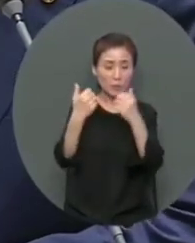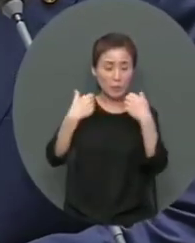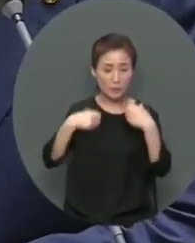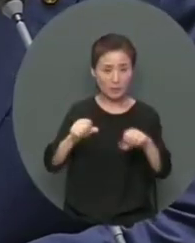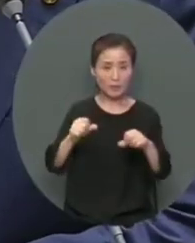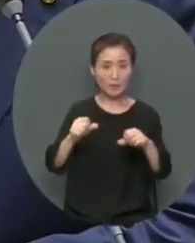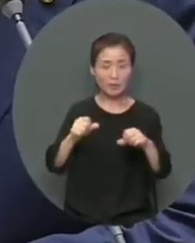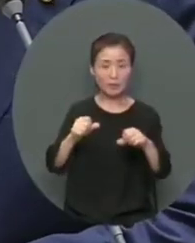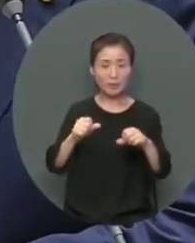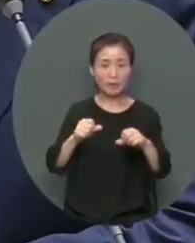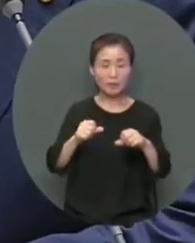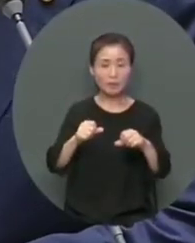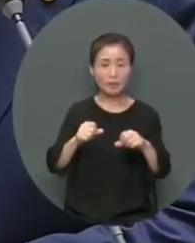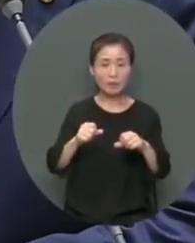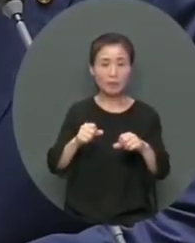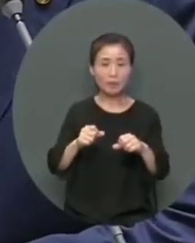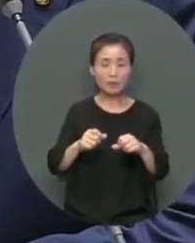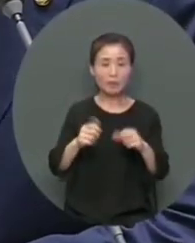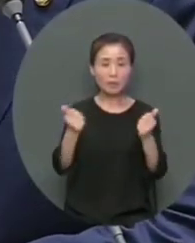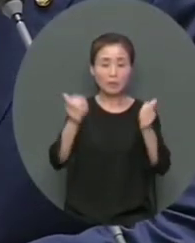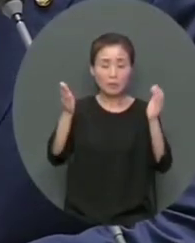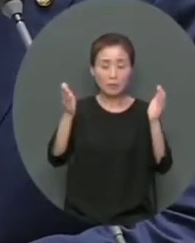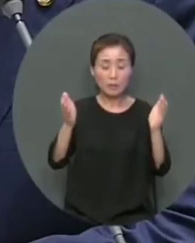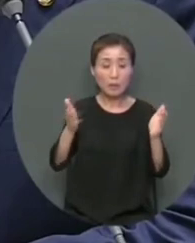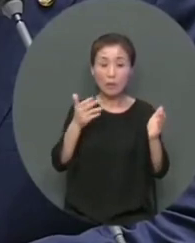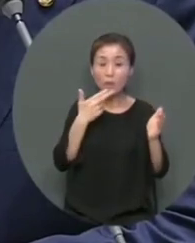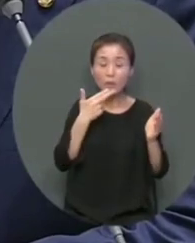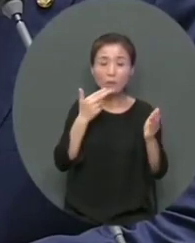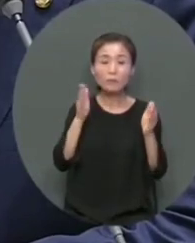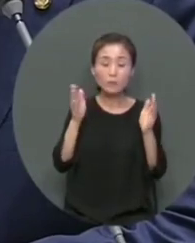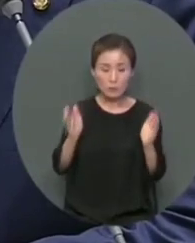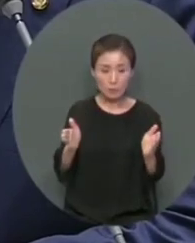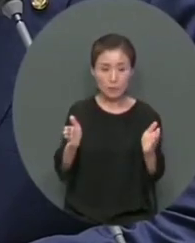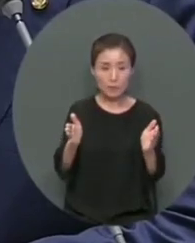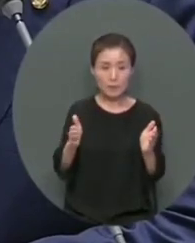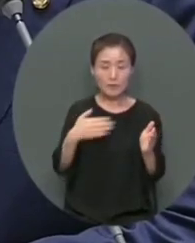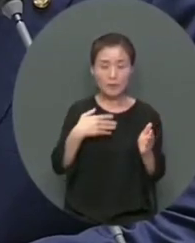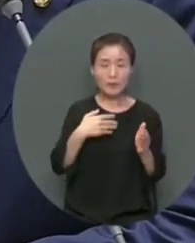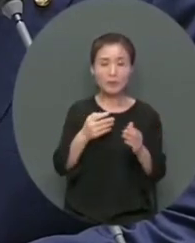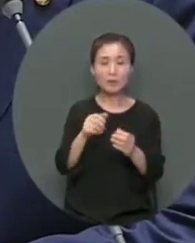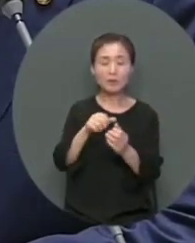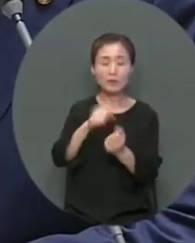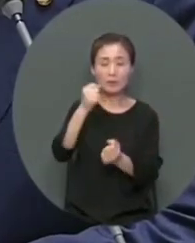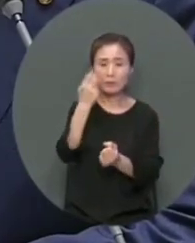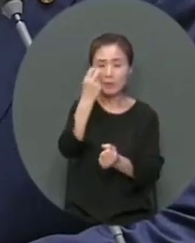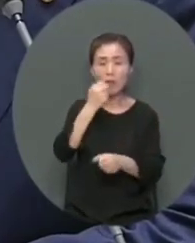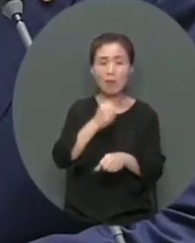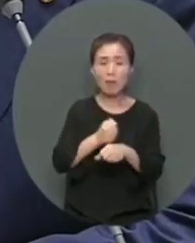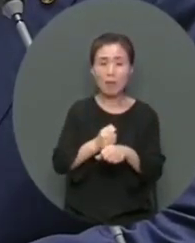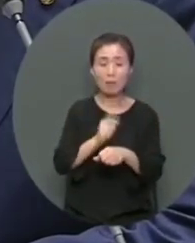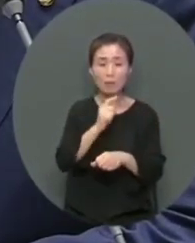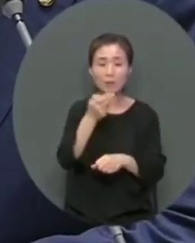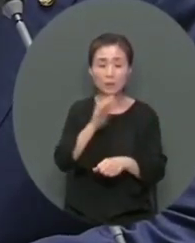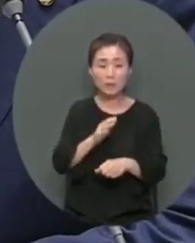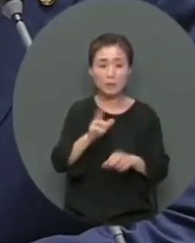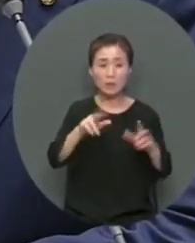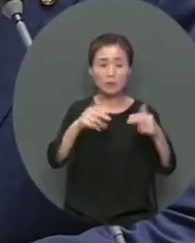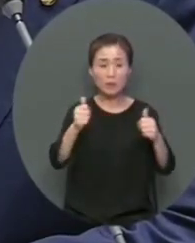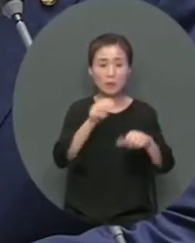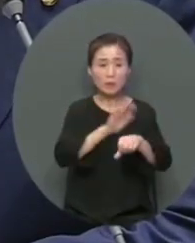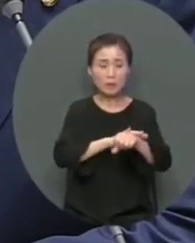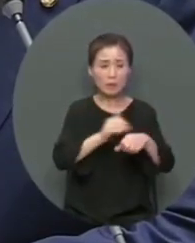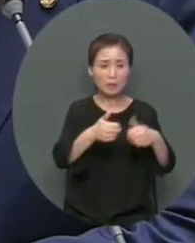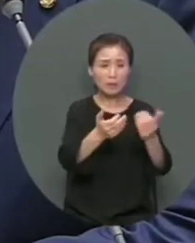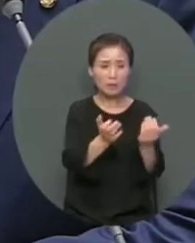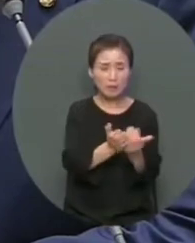영장실질심사를 받겠다고 했음에도 불구하고 검찰은 국회와 야당을 상대로 정치 게임을 벌이고 있다. 저는